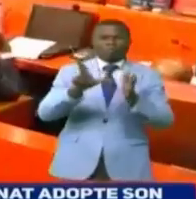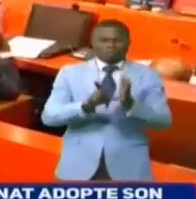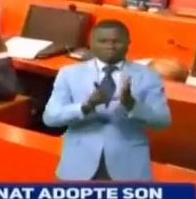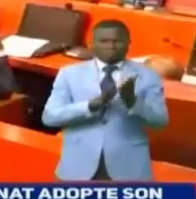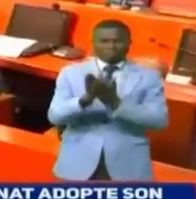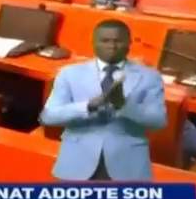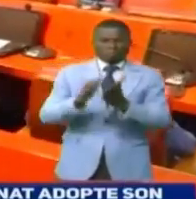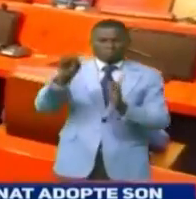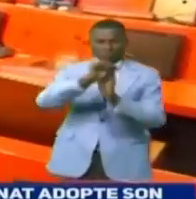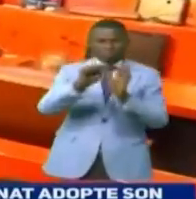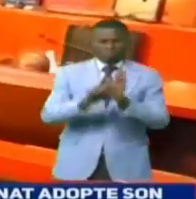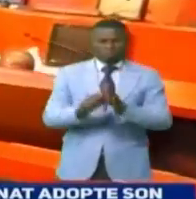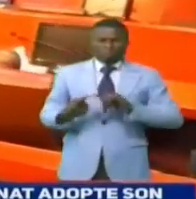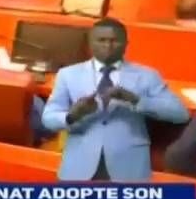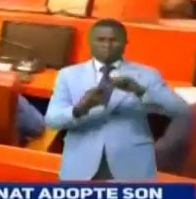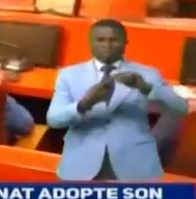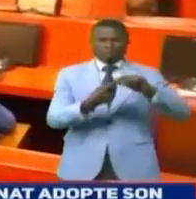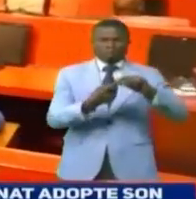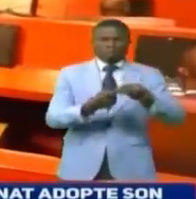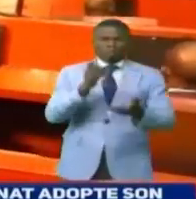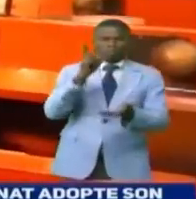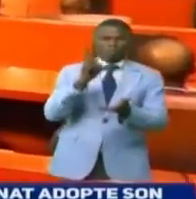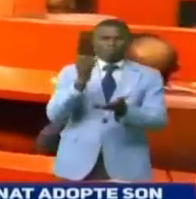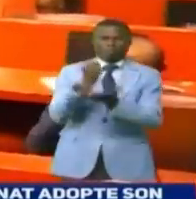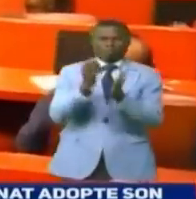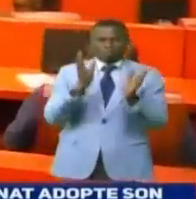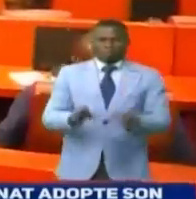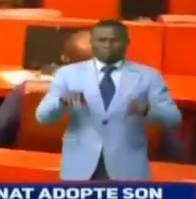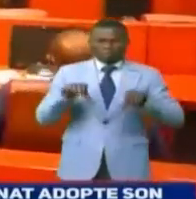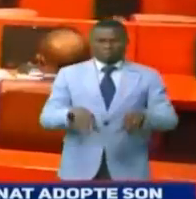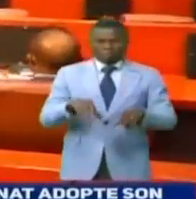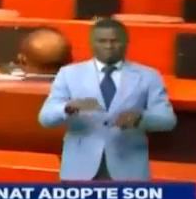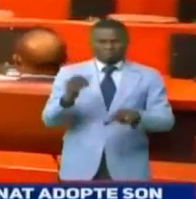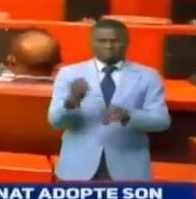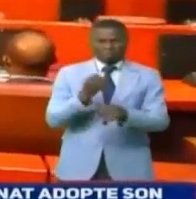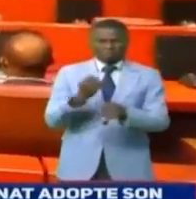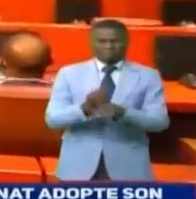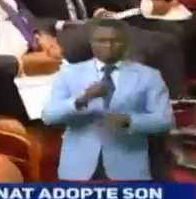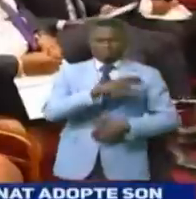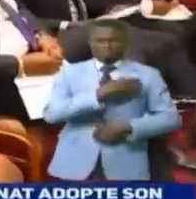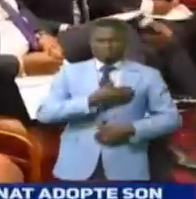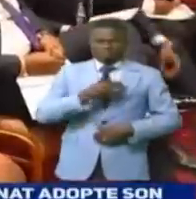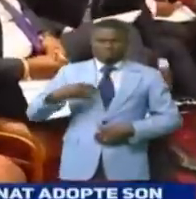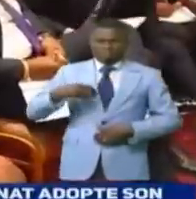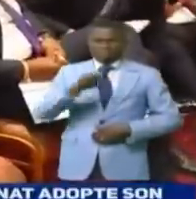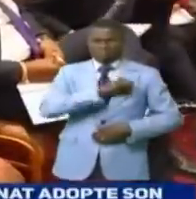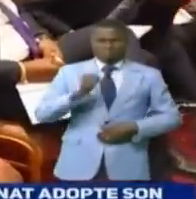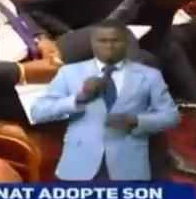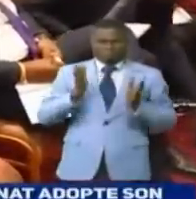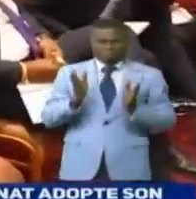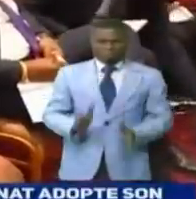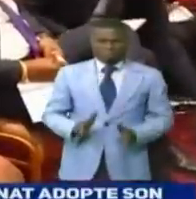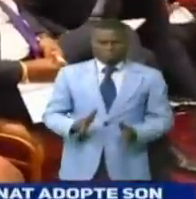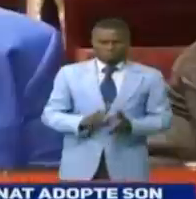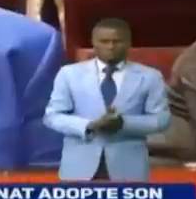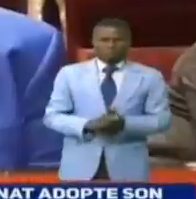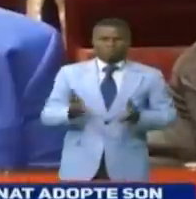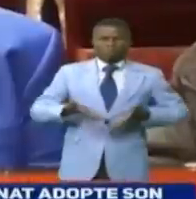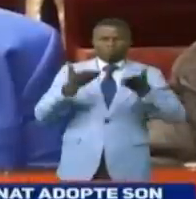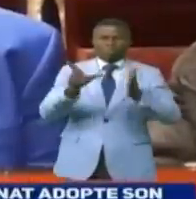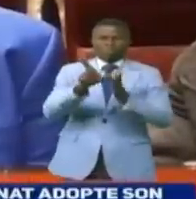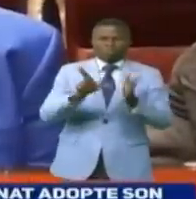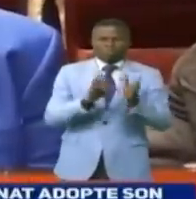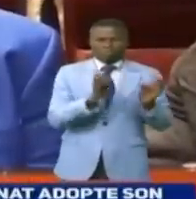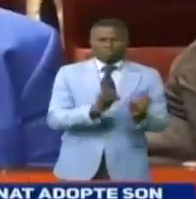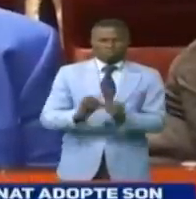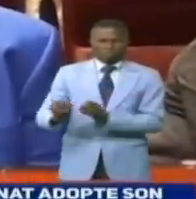portant statut particulier des diplomates de la RDC, produite par la sénatrice Francine Muyumba, la proposition de loi